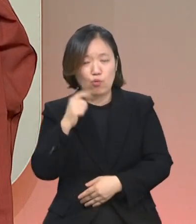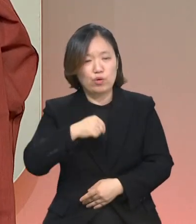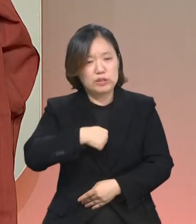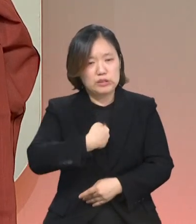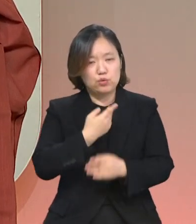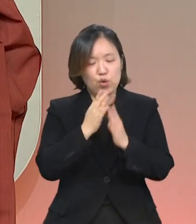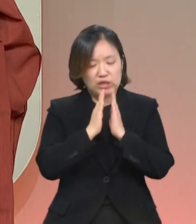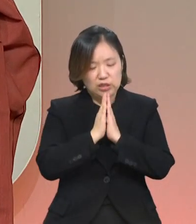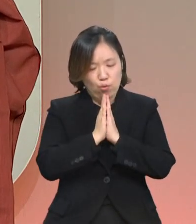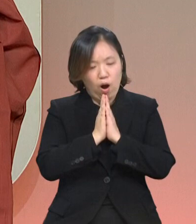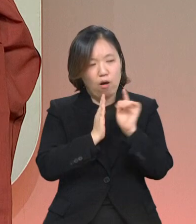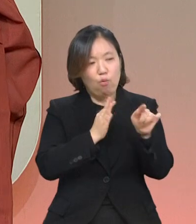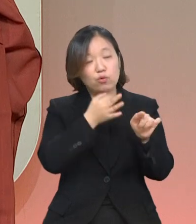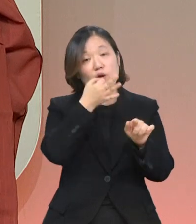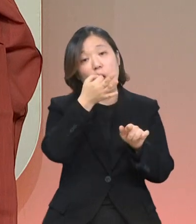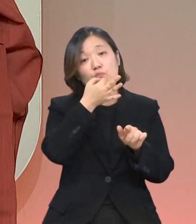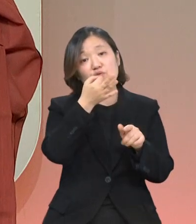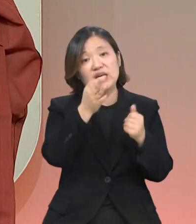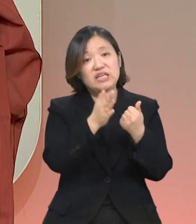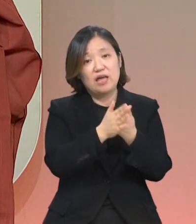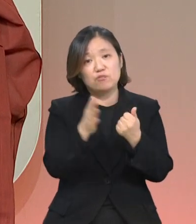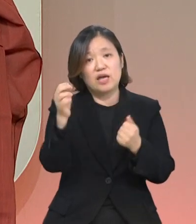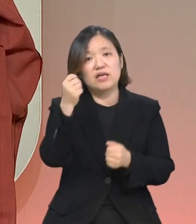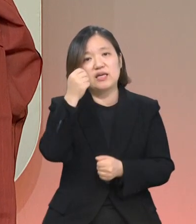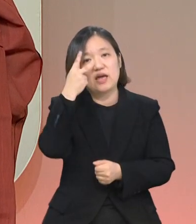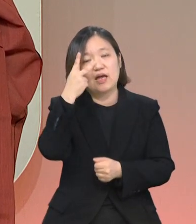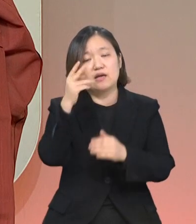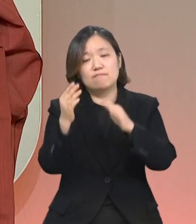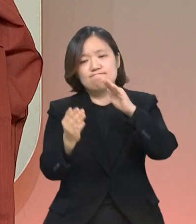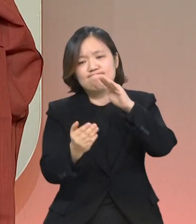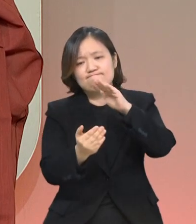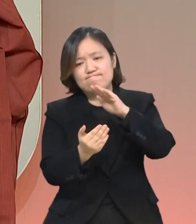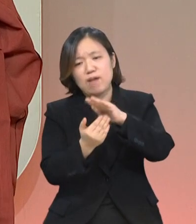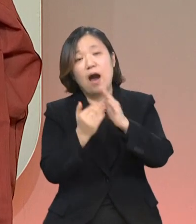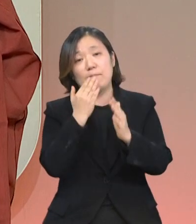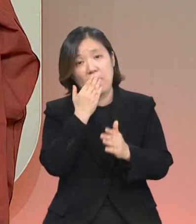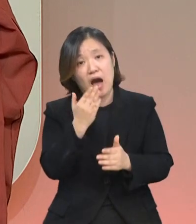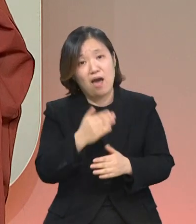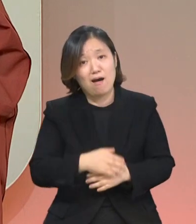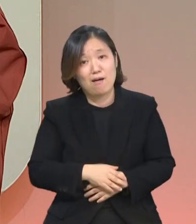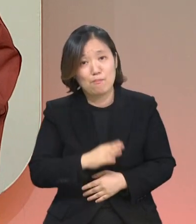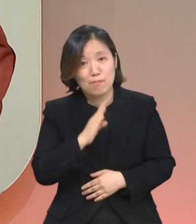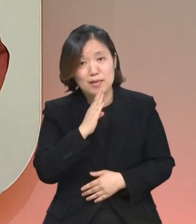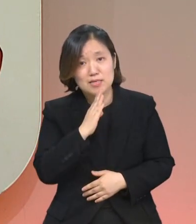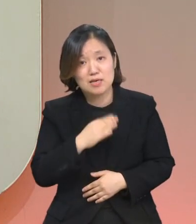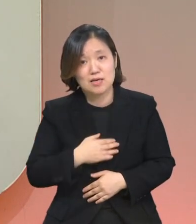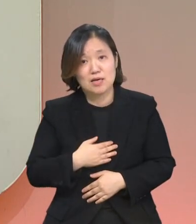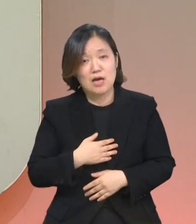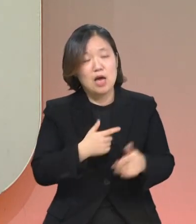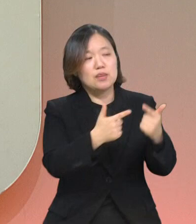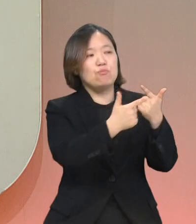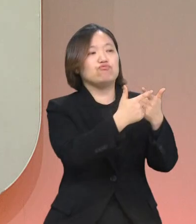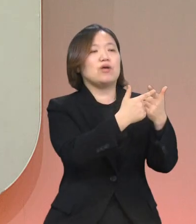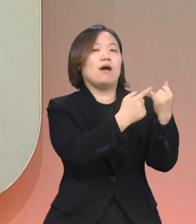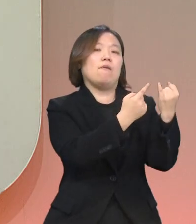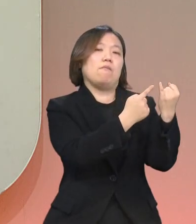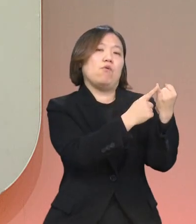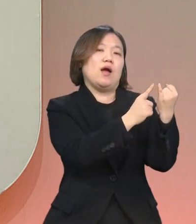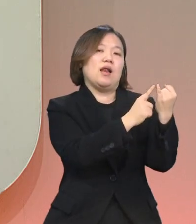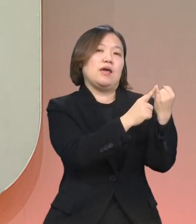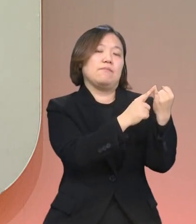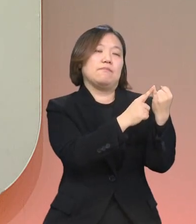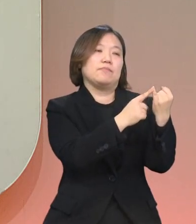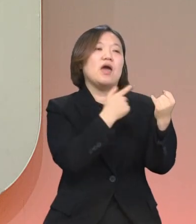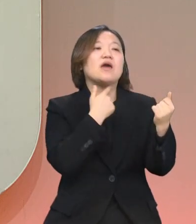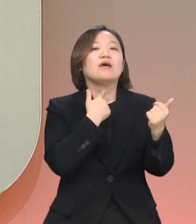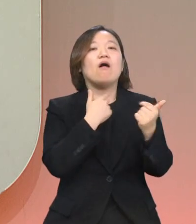해봤기 때문에 그런 마음이 날 수 있는 거예요 그때 당신의 정말 어떤